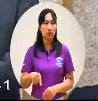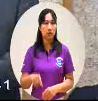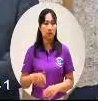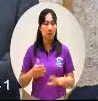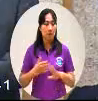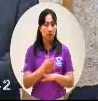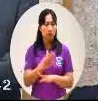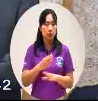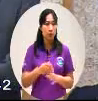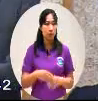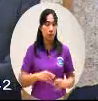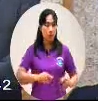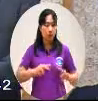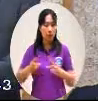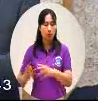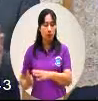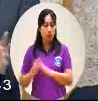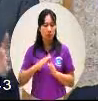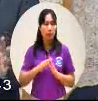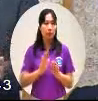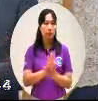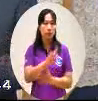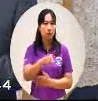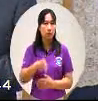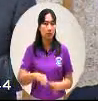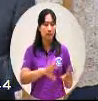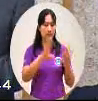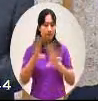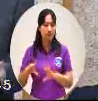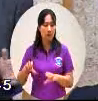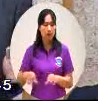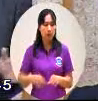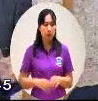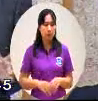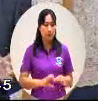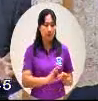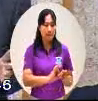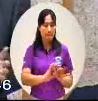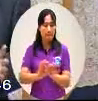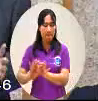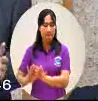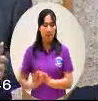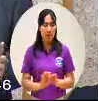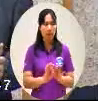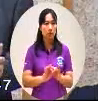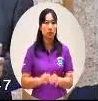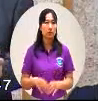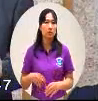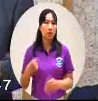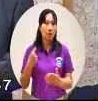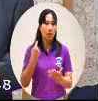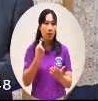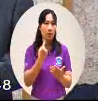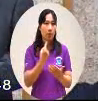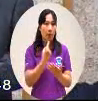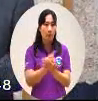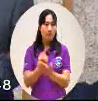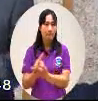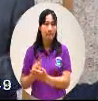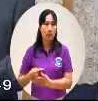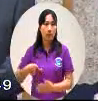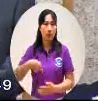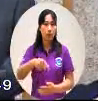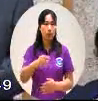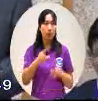个风景点呢，能够搭成一串哈、那我们会提供鼓励的措施了哈，包括现在每进去那个只要是这个旅